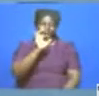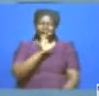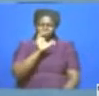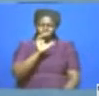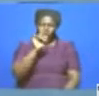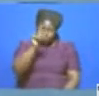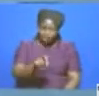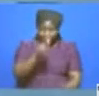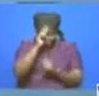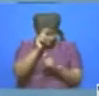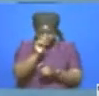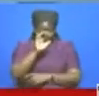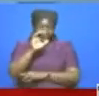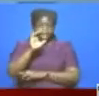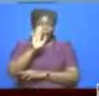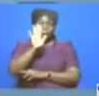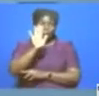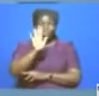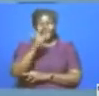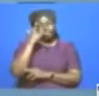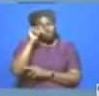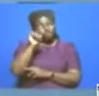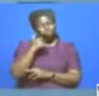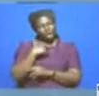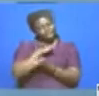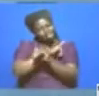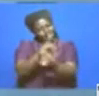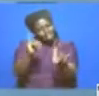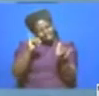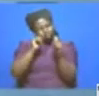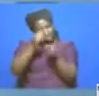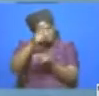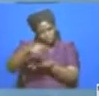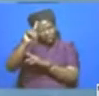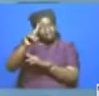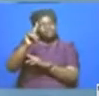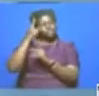customers. Ndio unakuwa na usafi ile inafaa yule mtu anakula kwako. Kwa.